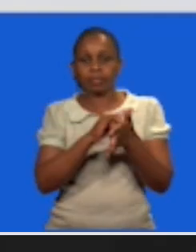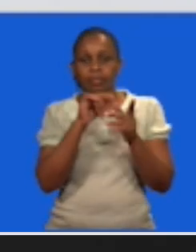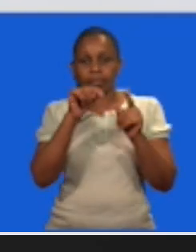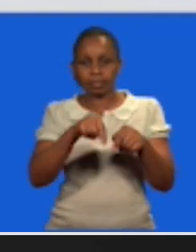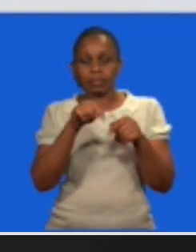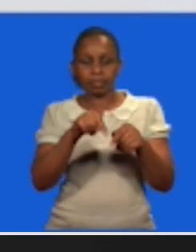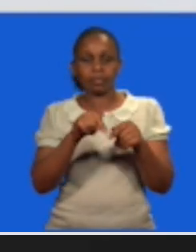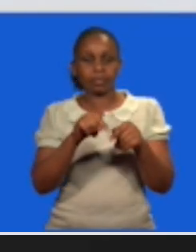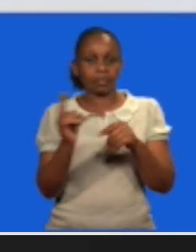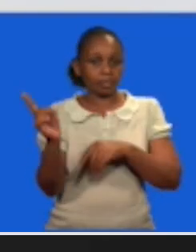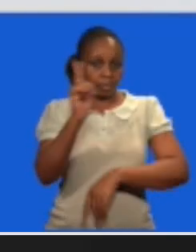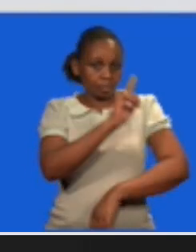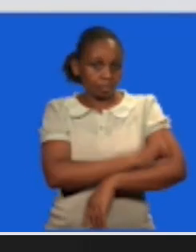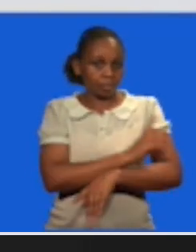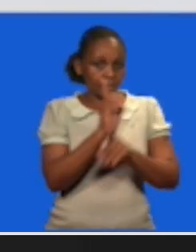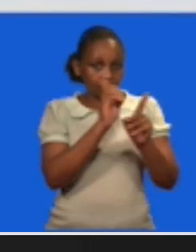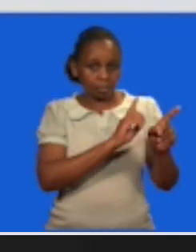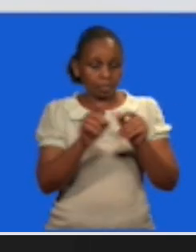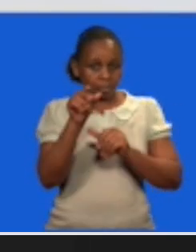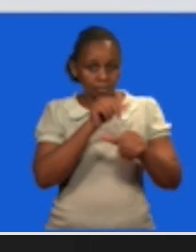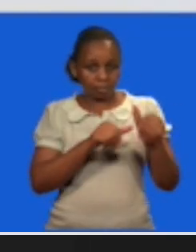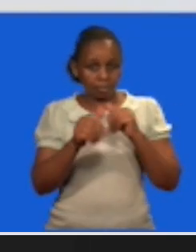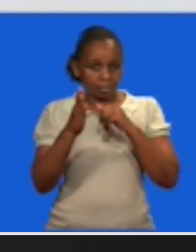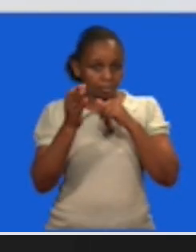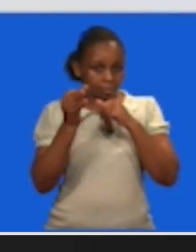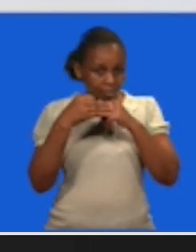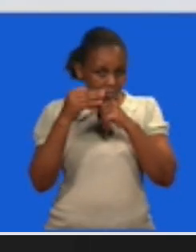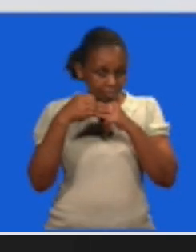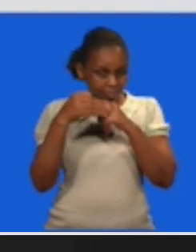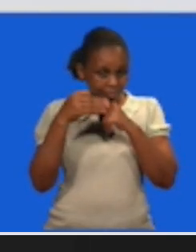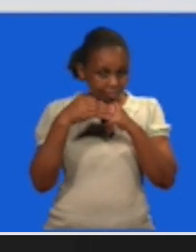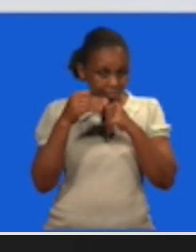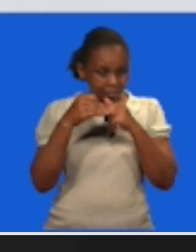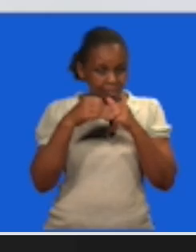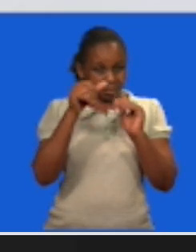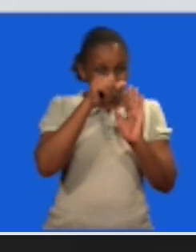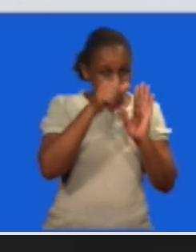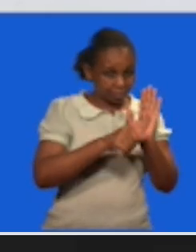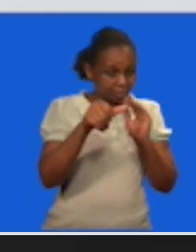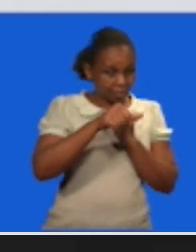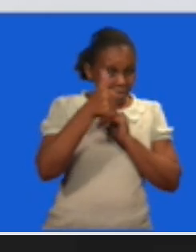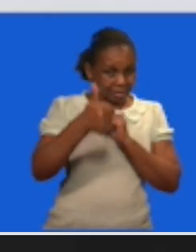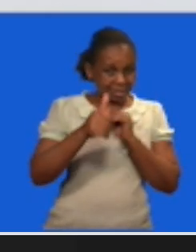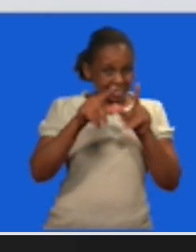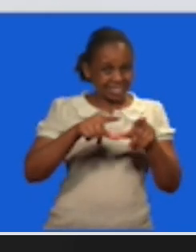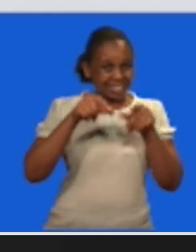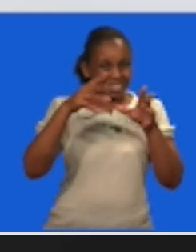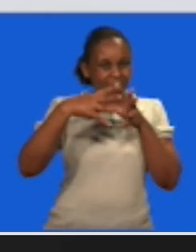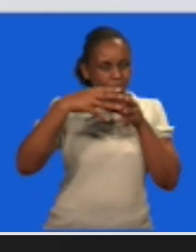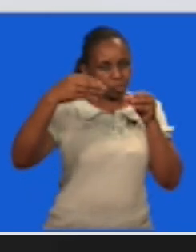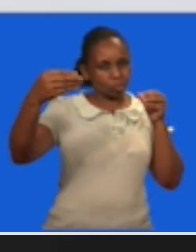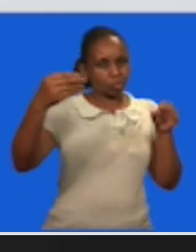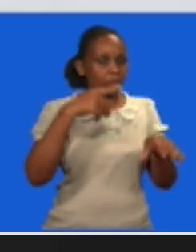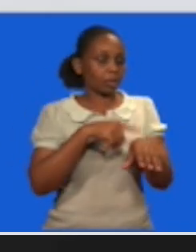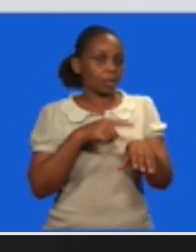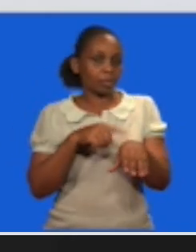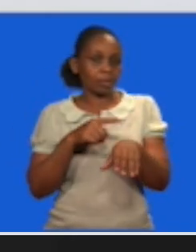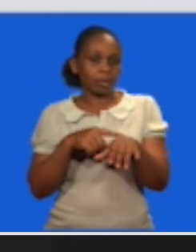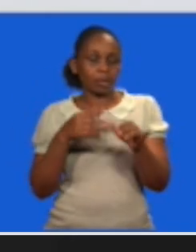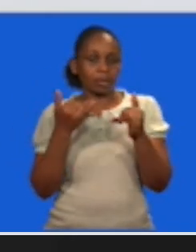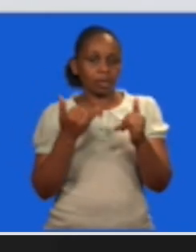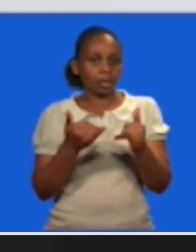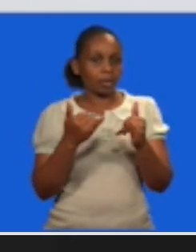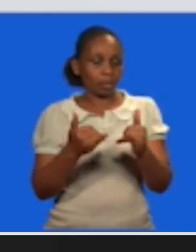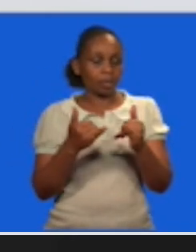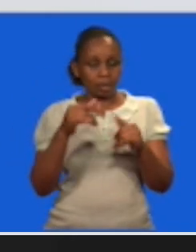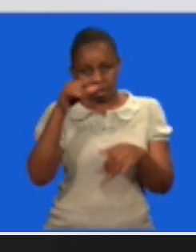yetu mkubwa kwa hii hospitali, kwa siku tunafanya kama operation 8 na operation zingine zinachukua muda